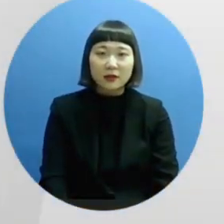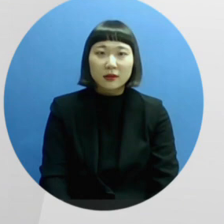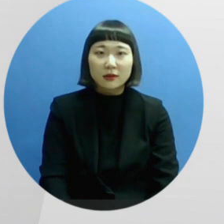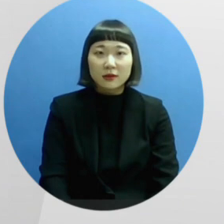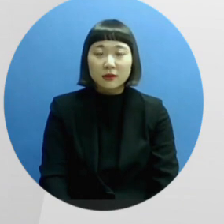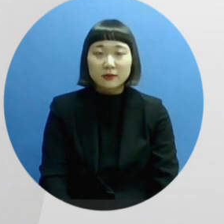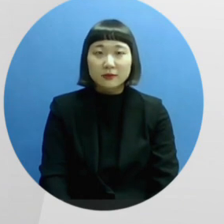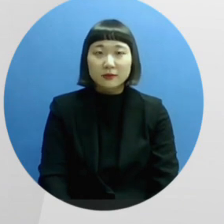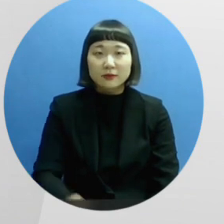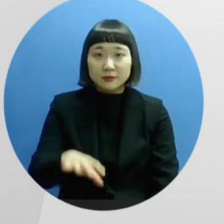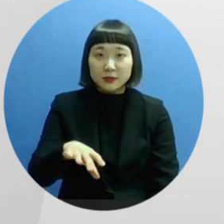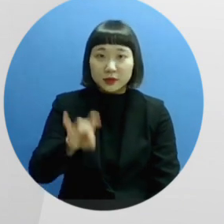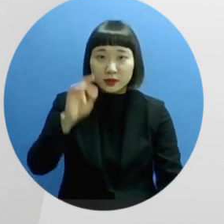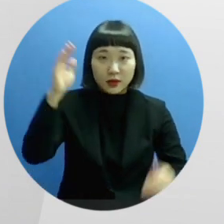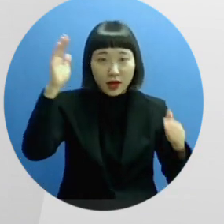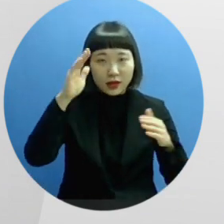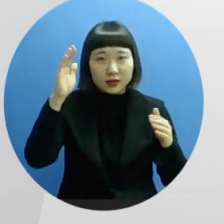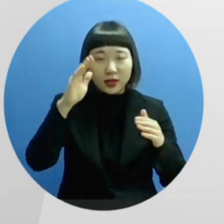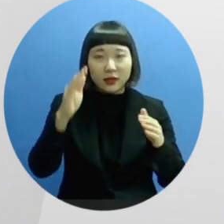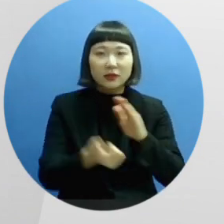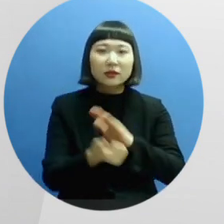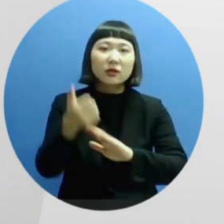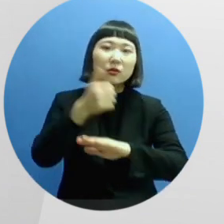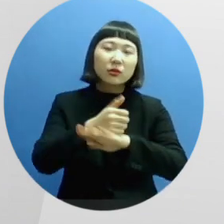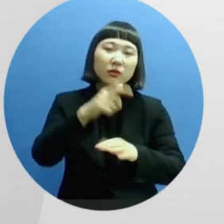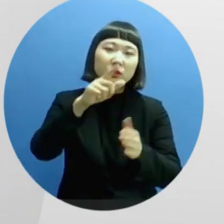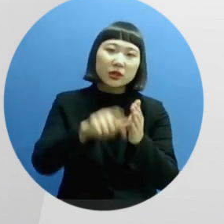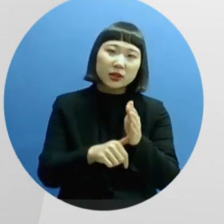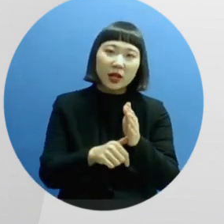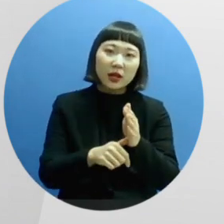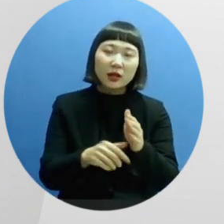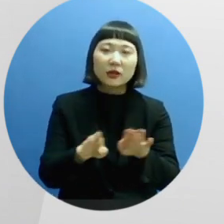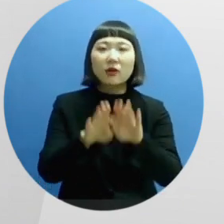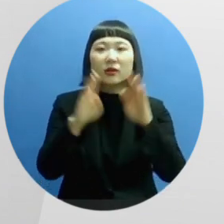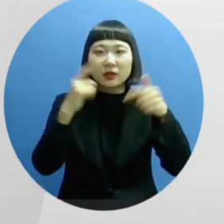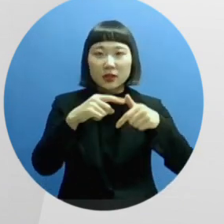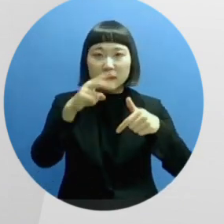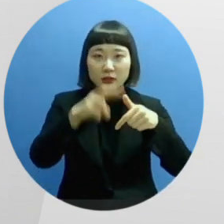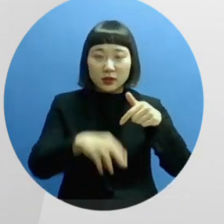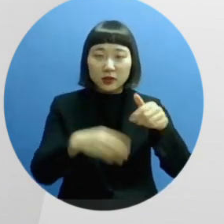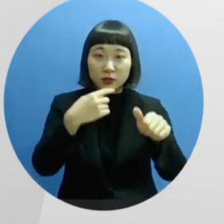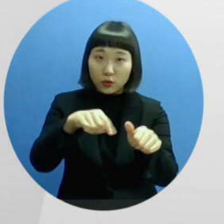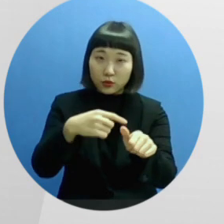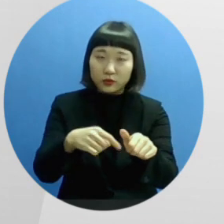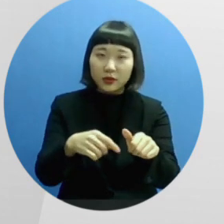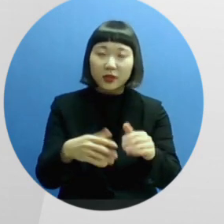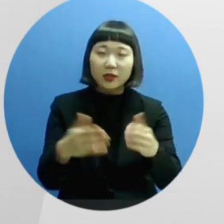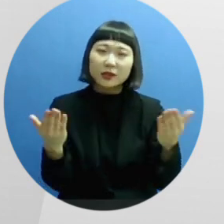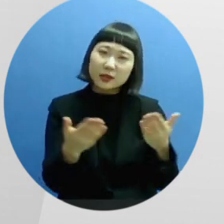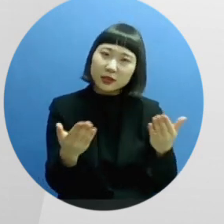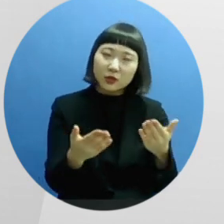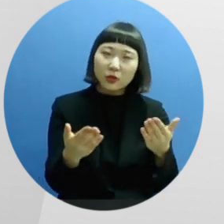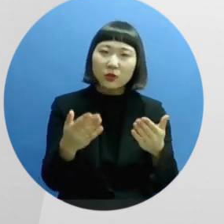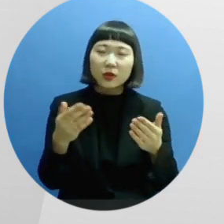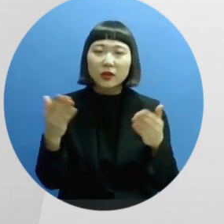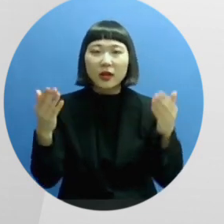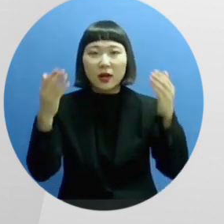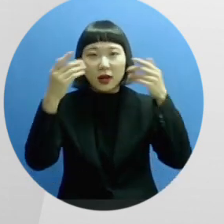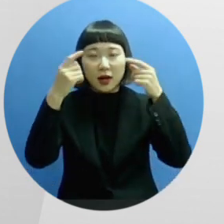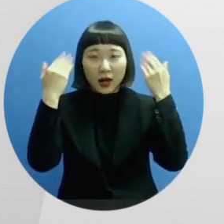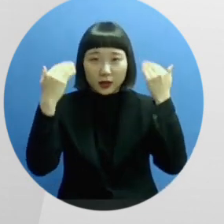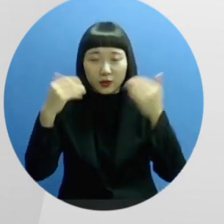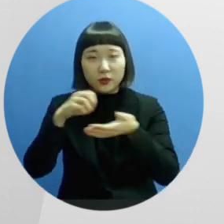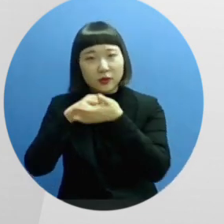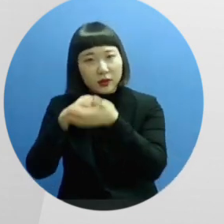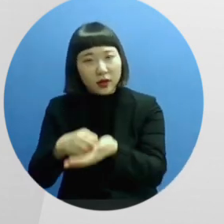먼저 학생 성공 시대를 여는 인천 교육으로 진로 진학 직업 교육, 디지털 생태 교육, 포용 교육